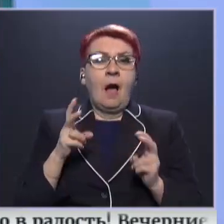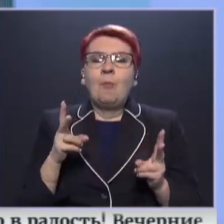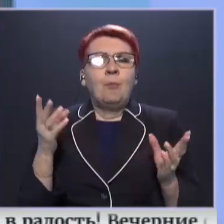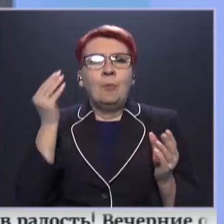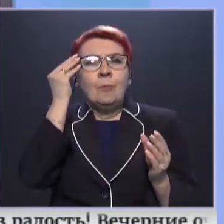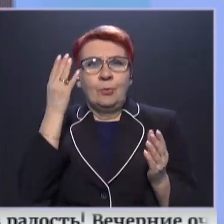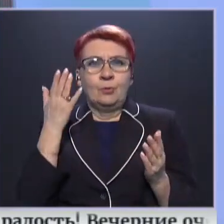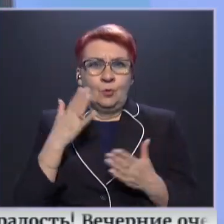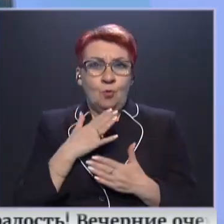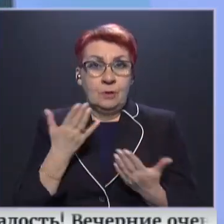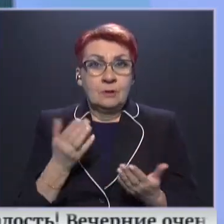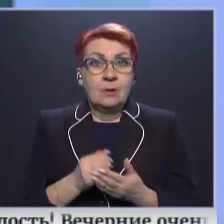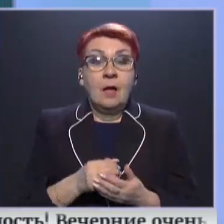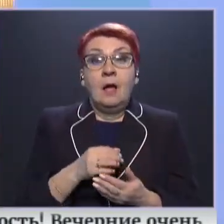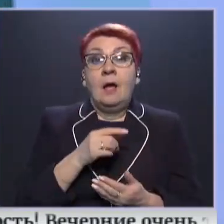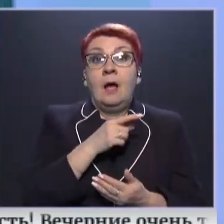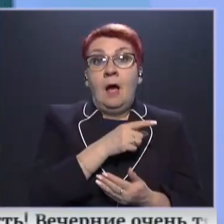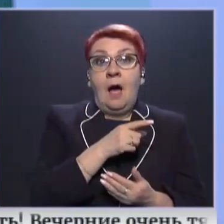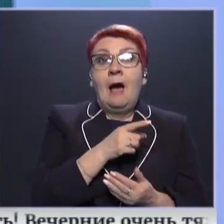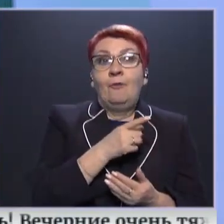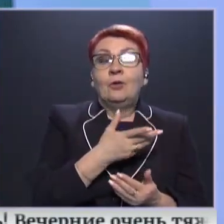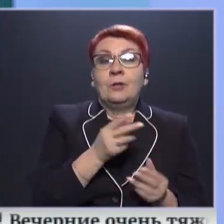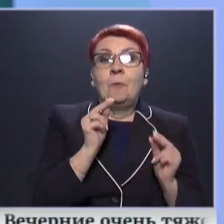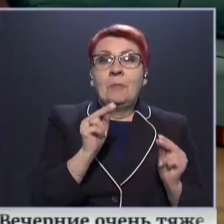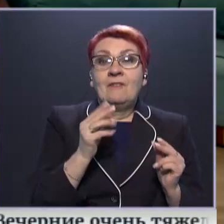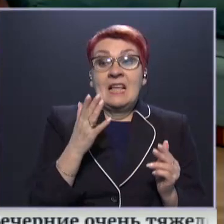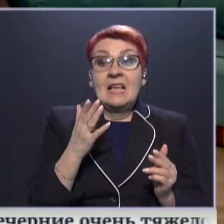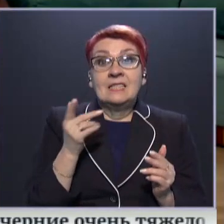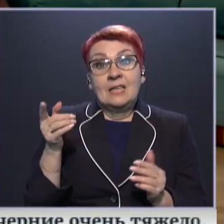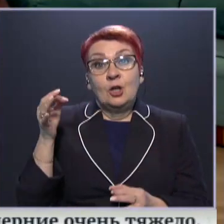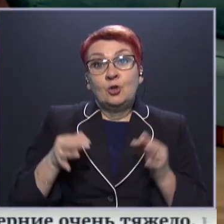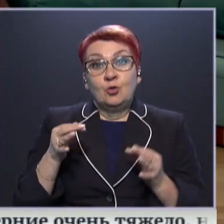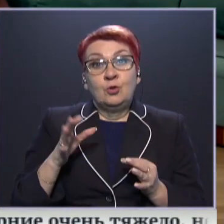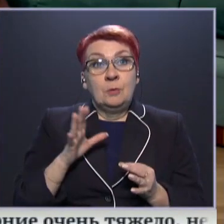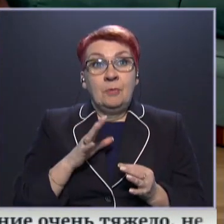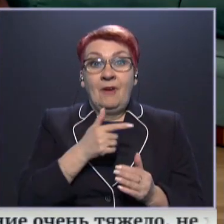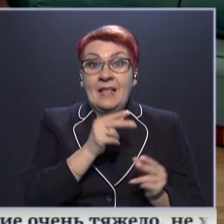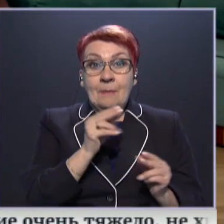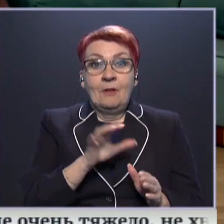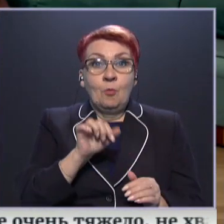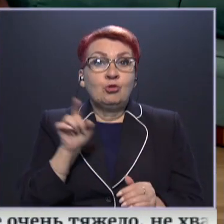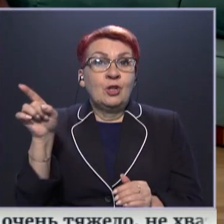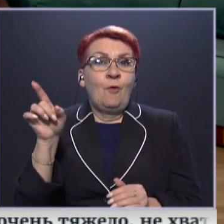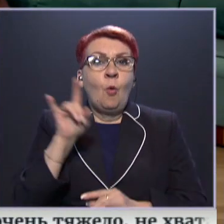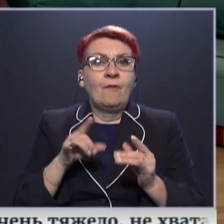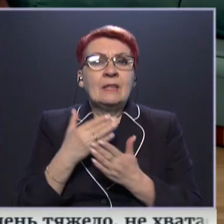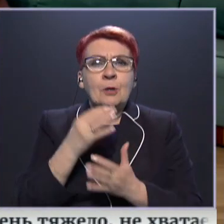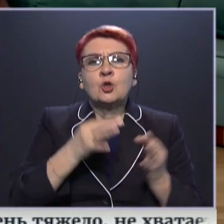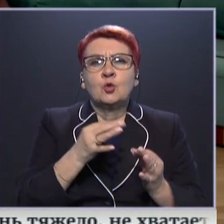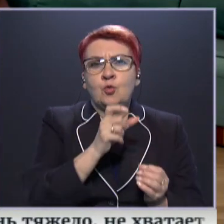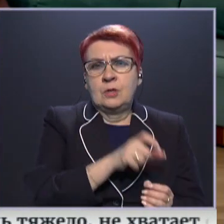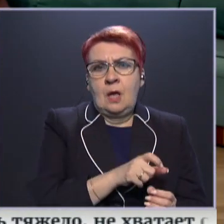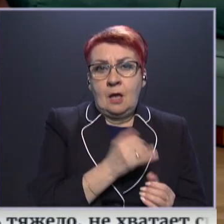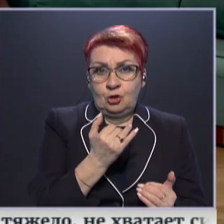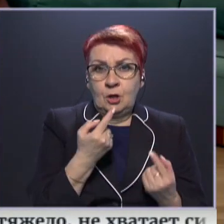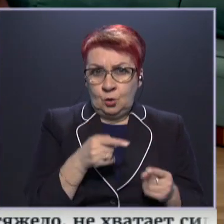про вдовицу, которая его просила. Да. Он говорит, ну если даже неправедный судья, его можно уговорить. Угу. Да? Значит, ну,